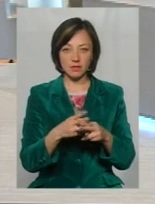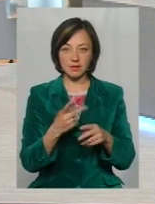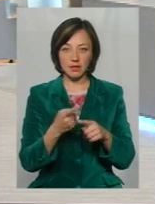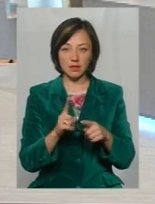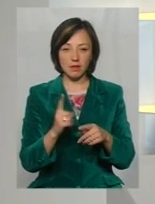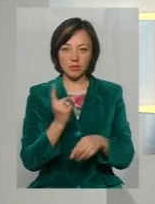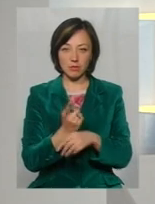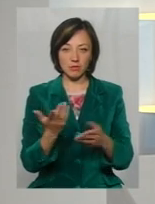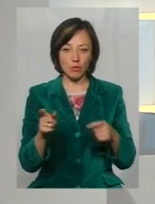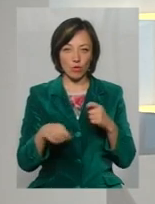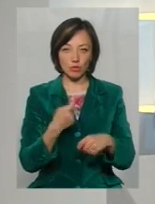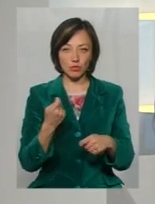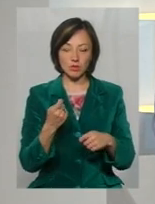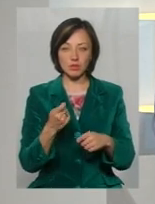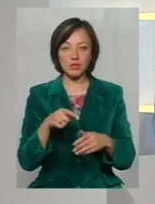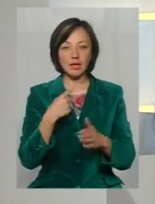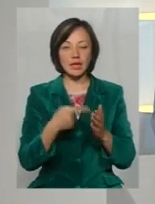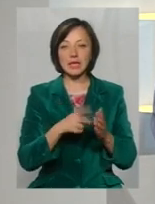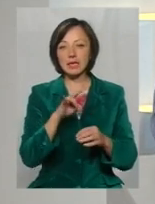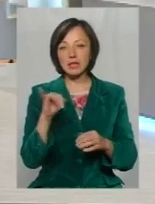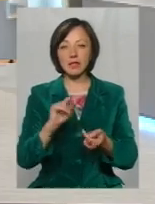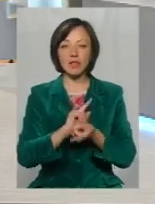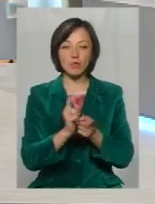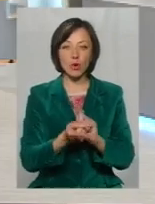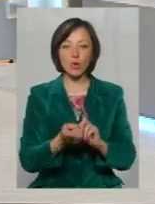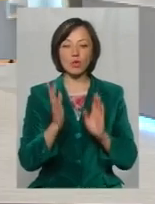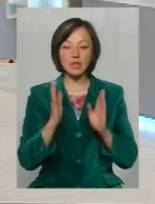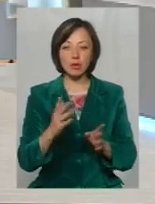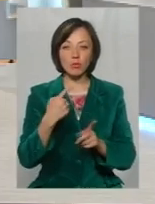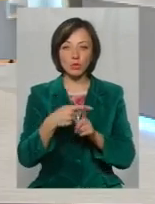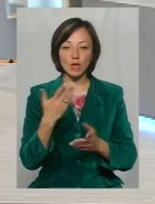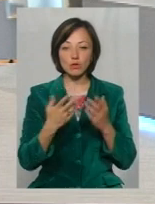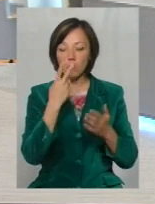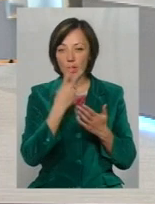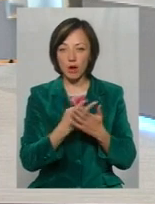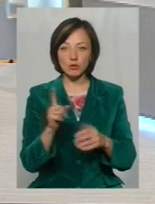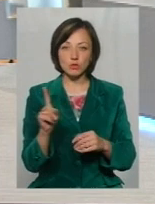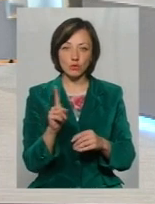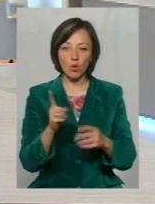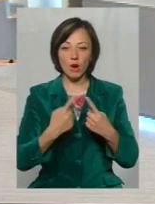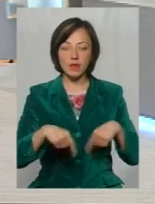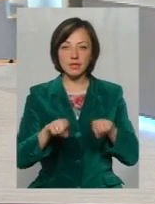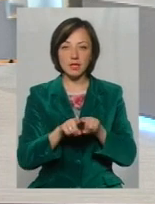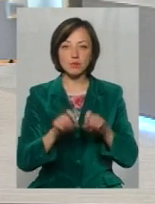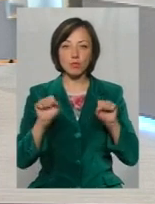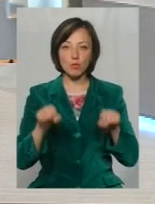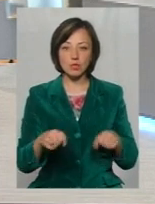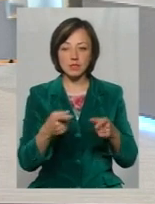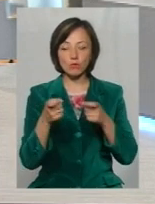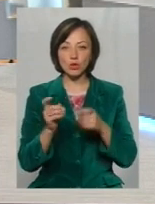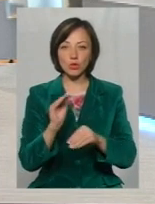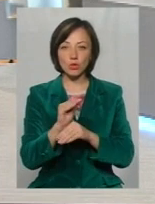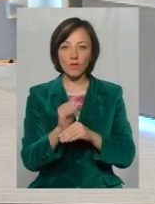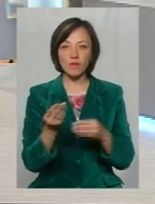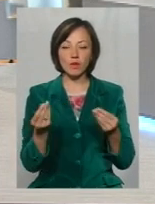так? Якимось порушенням? Якщо... Навпаки, в нас тільки в плюс. Якщо ми бачимо, що організація спроможна залучити